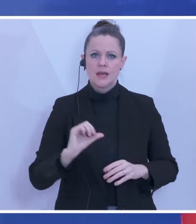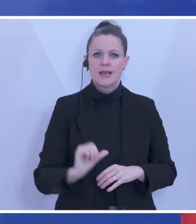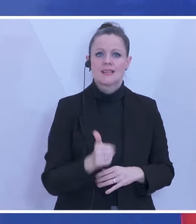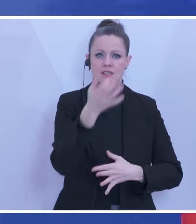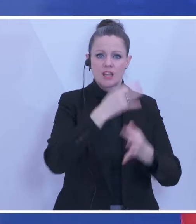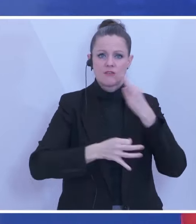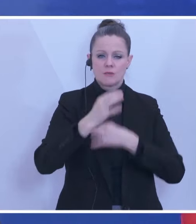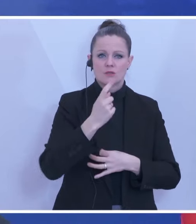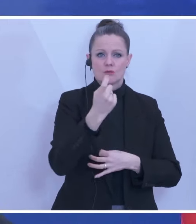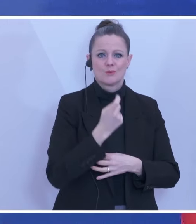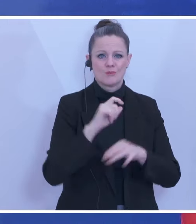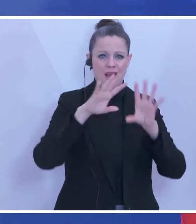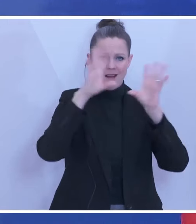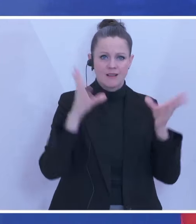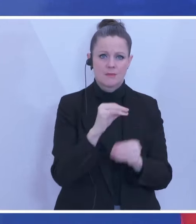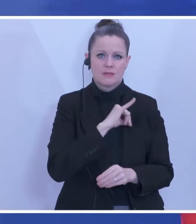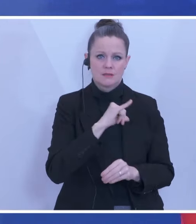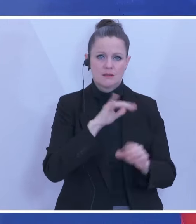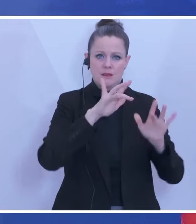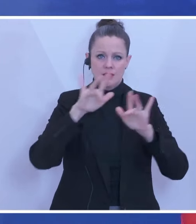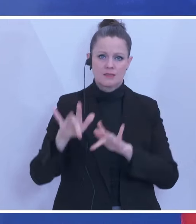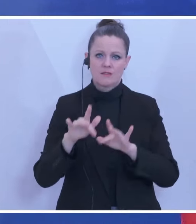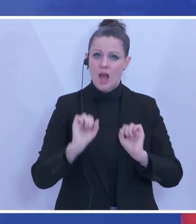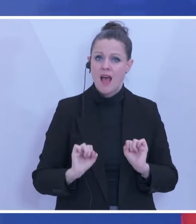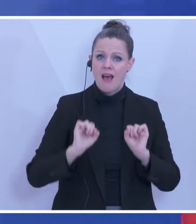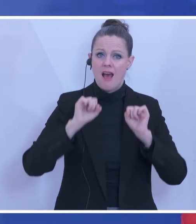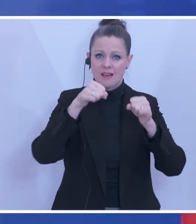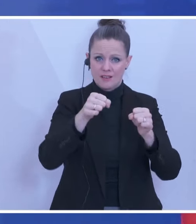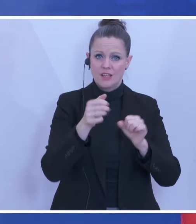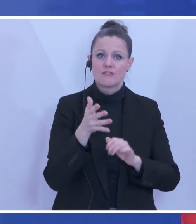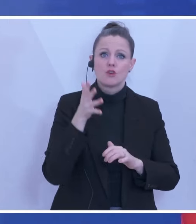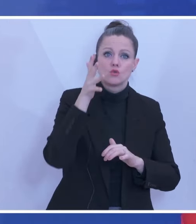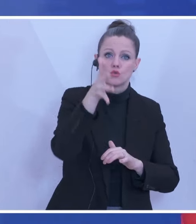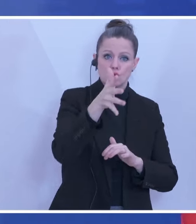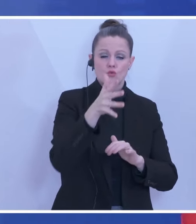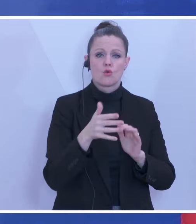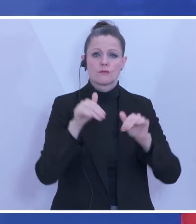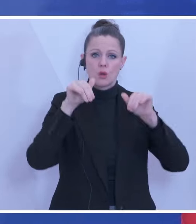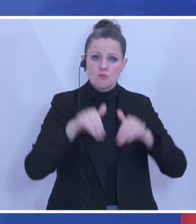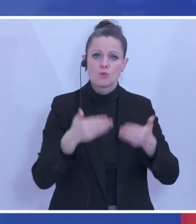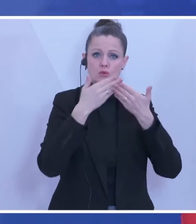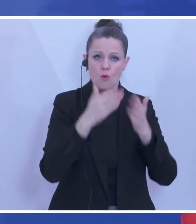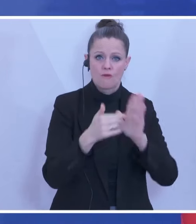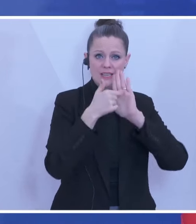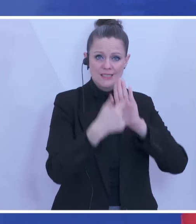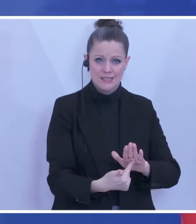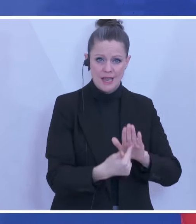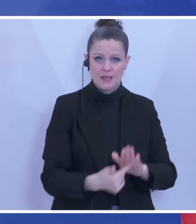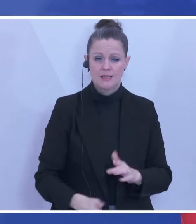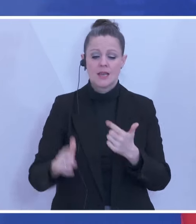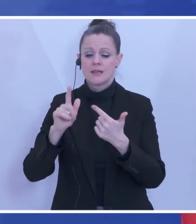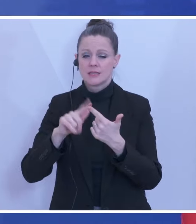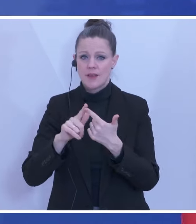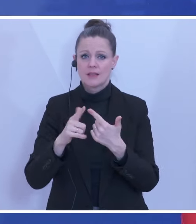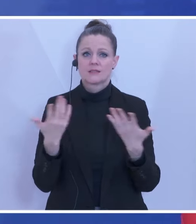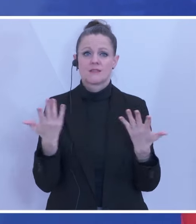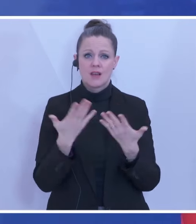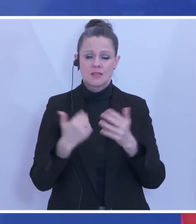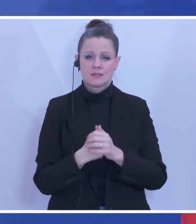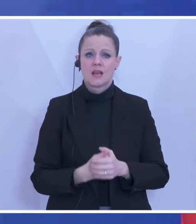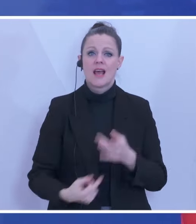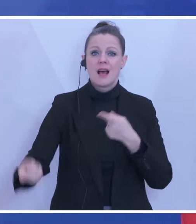geben, die von allgemeinem Interesse sind und die proaktiv zukünftig zu veröffentlichen sein werden. Und zum Zweiten wird es darüber hinaus